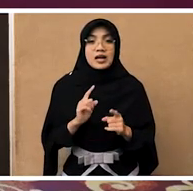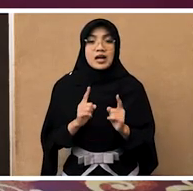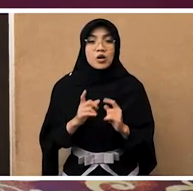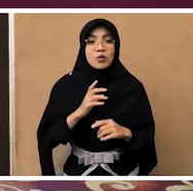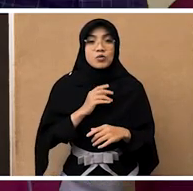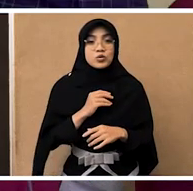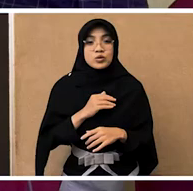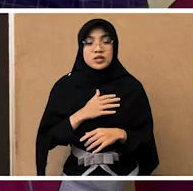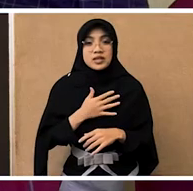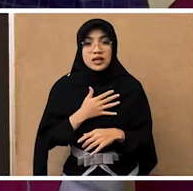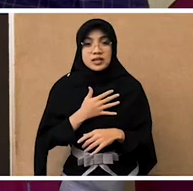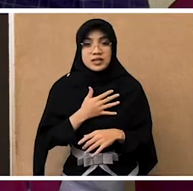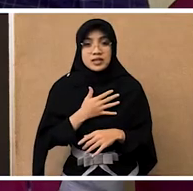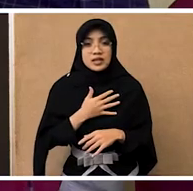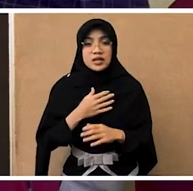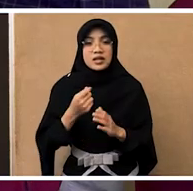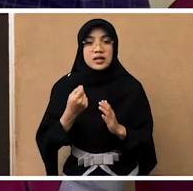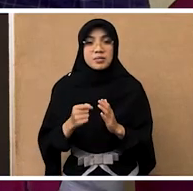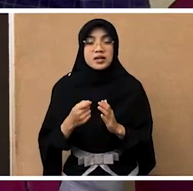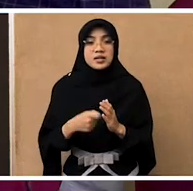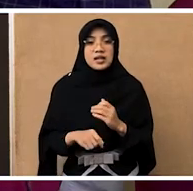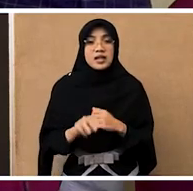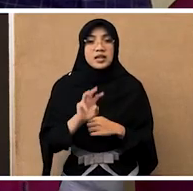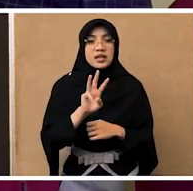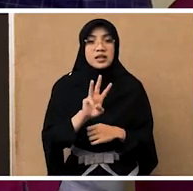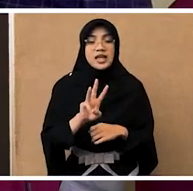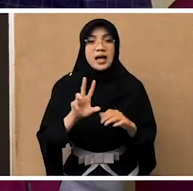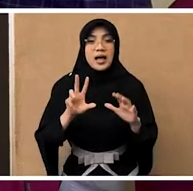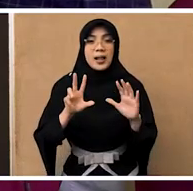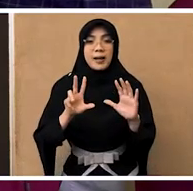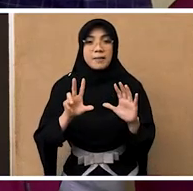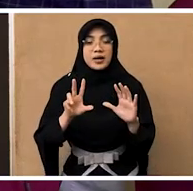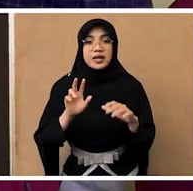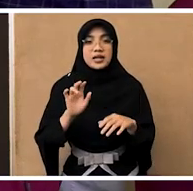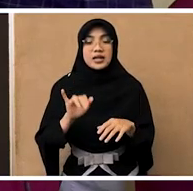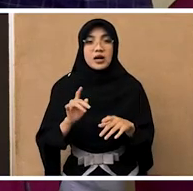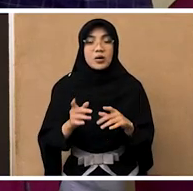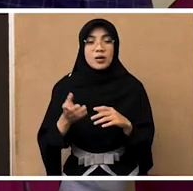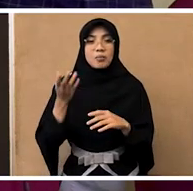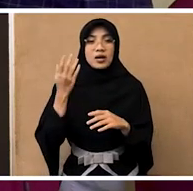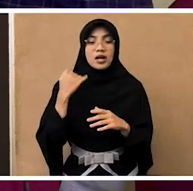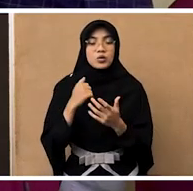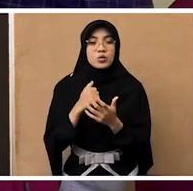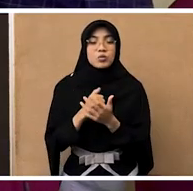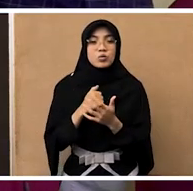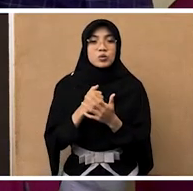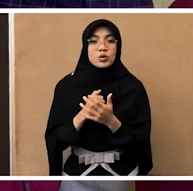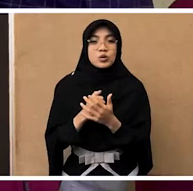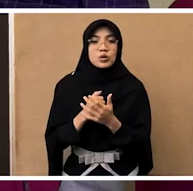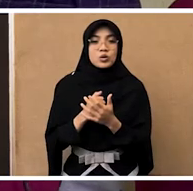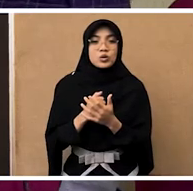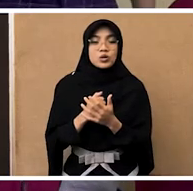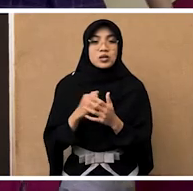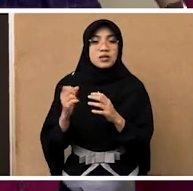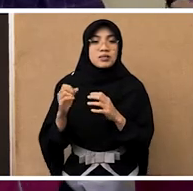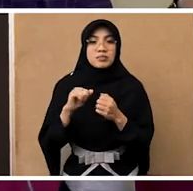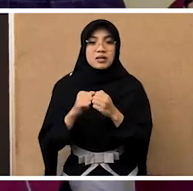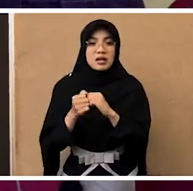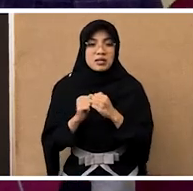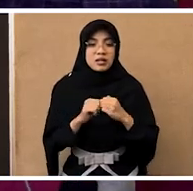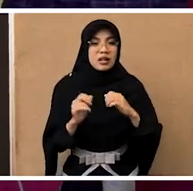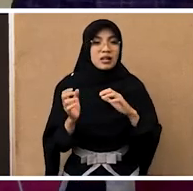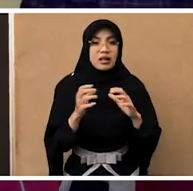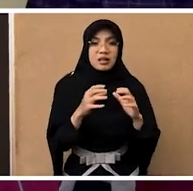juga apa ya pasal 38 itu memang kemarin sempat menjadi apa ya polemik ya